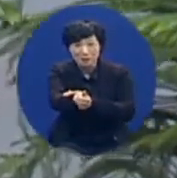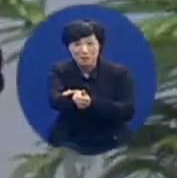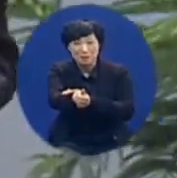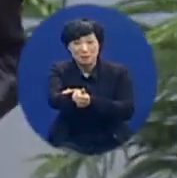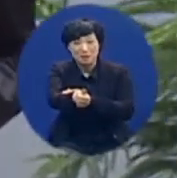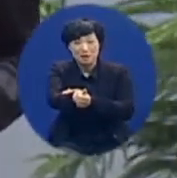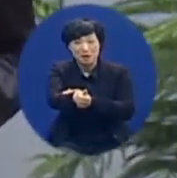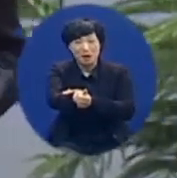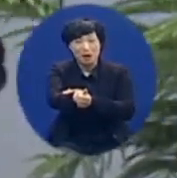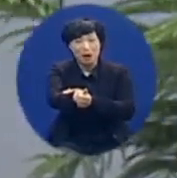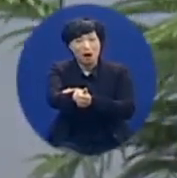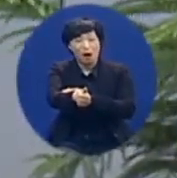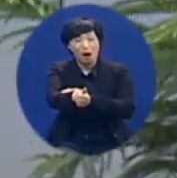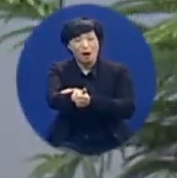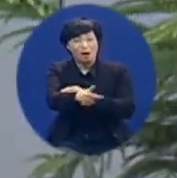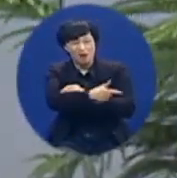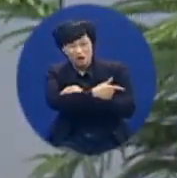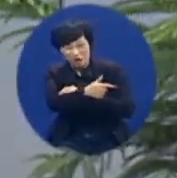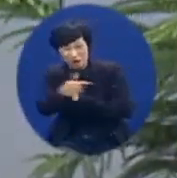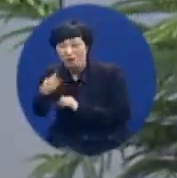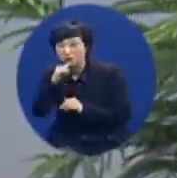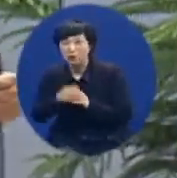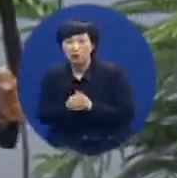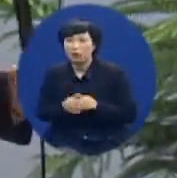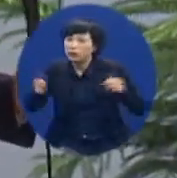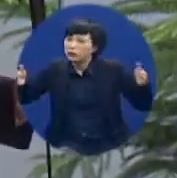뱀들이 최고 큰 뱀이